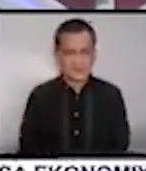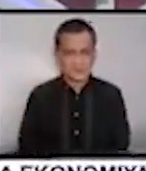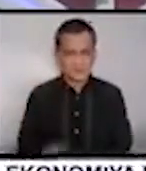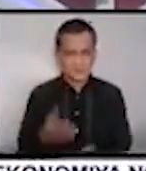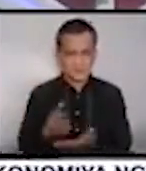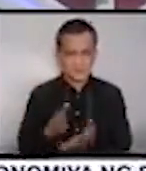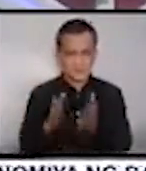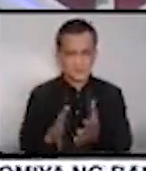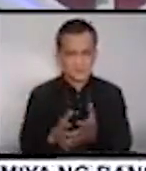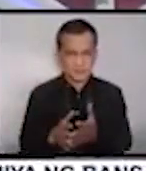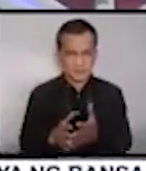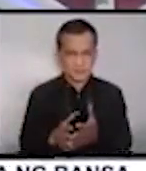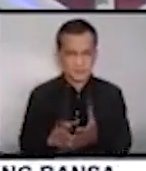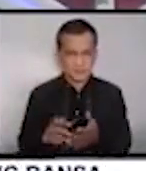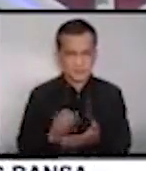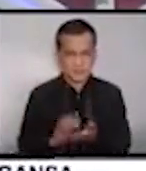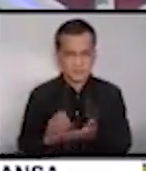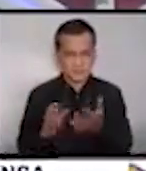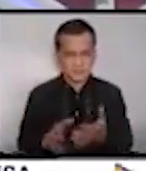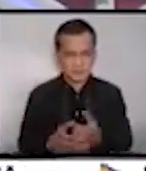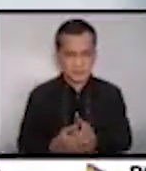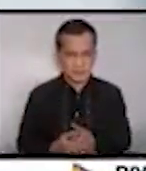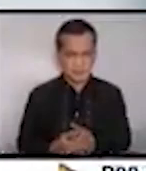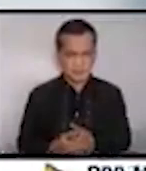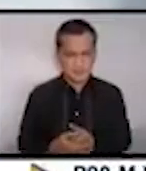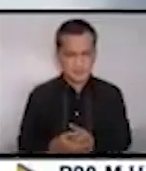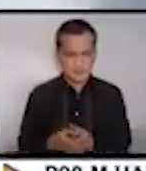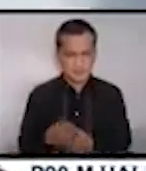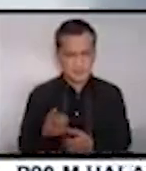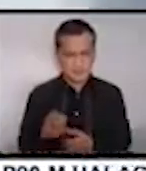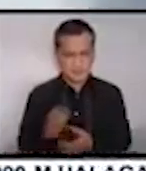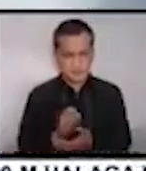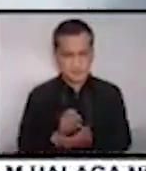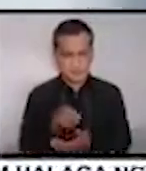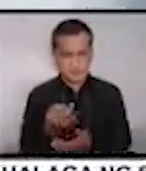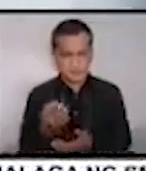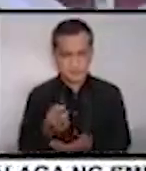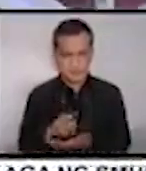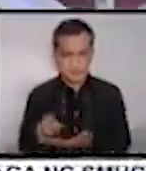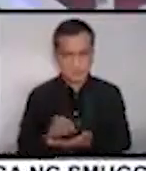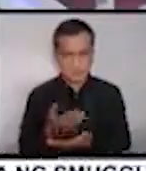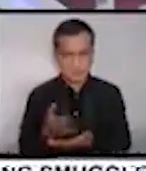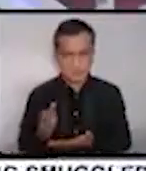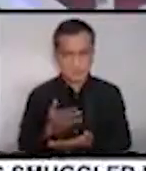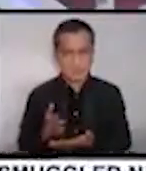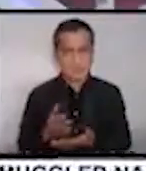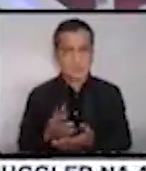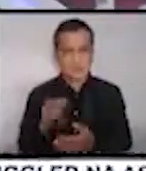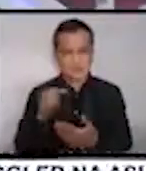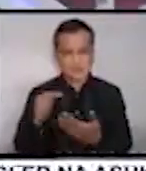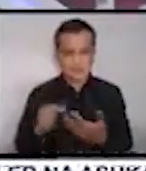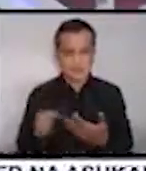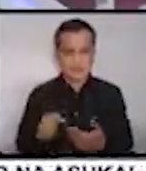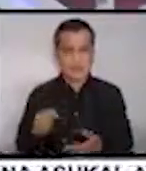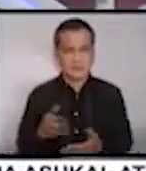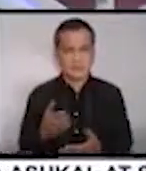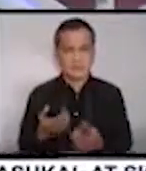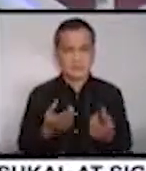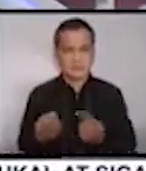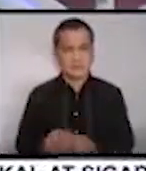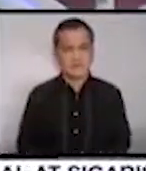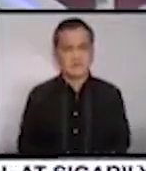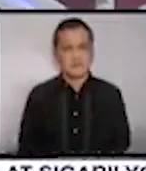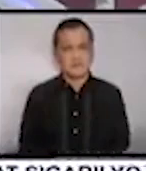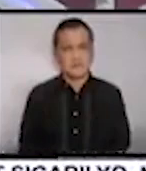Composer, nag-compose ka. At ilan yung mga na-compose mong kanta at ano nung klaseng kanta yung mga nagawa mo na? Sa ngayon po, hindi pa po